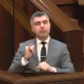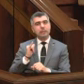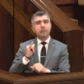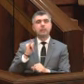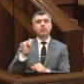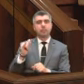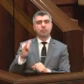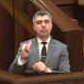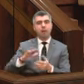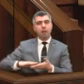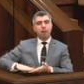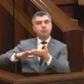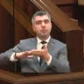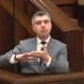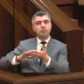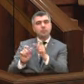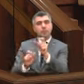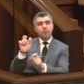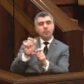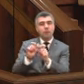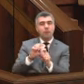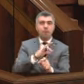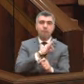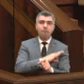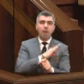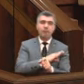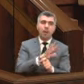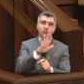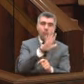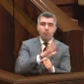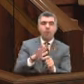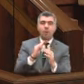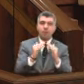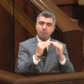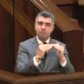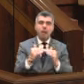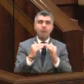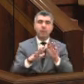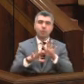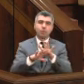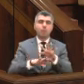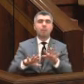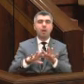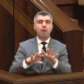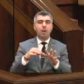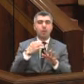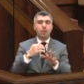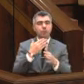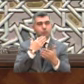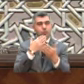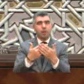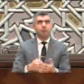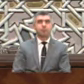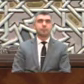القطاع في تاديه الخدمات ديالو لفائده جميع الفئات الاجتماعيه بدون استثناء، وشكرا.